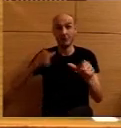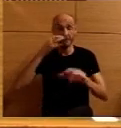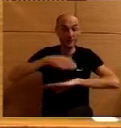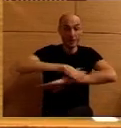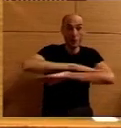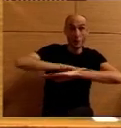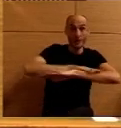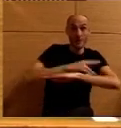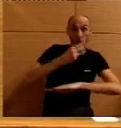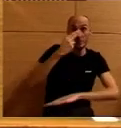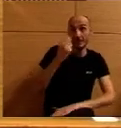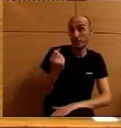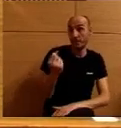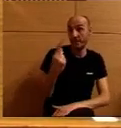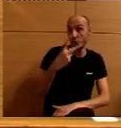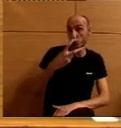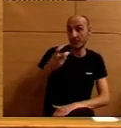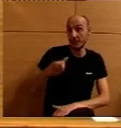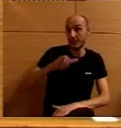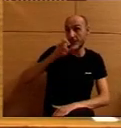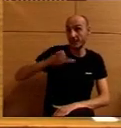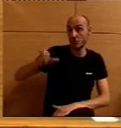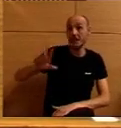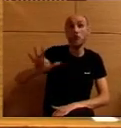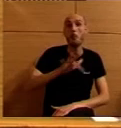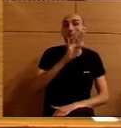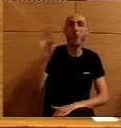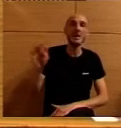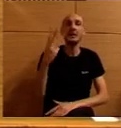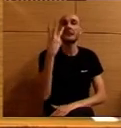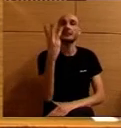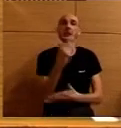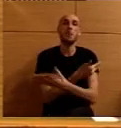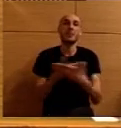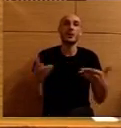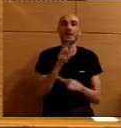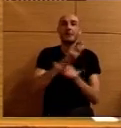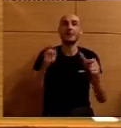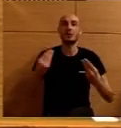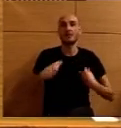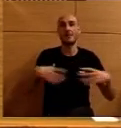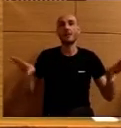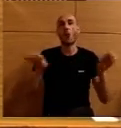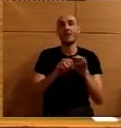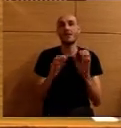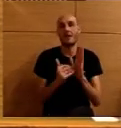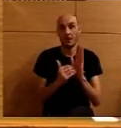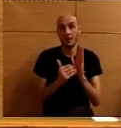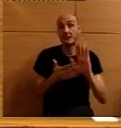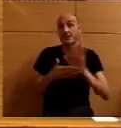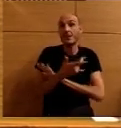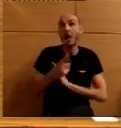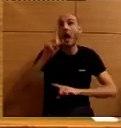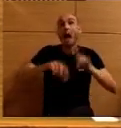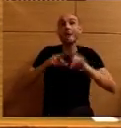1.200 persones i de 3 milions de persones que viuen en aquesta província. Tot una combinació de coses. I per tant, a vegades, pues,